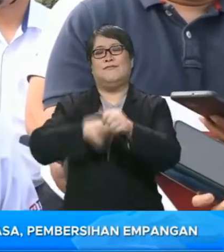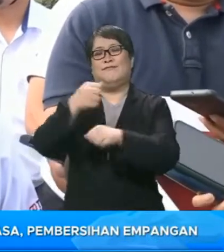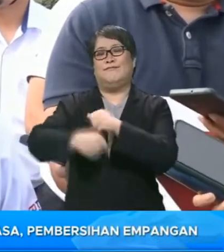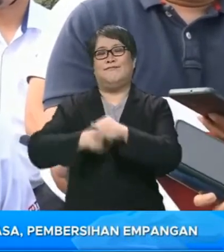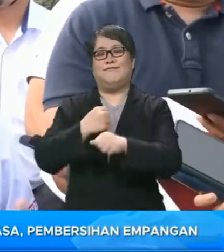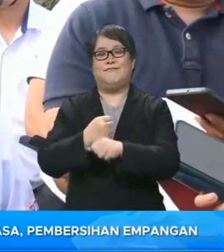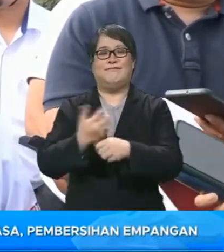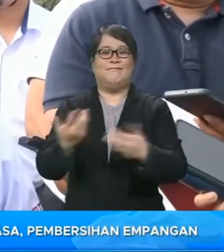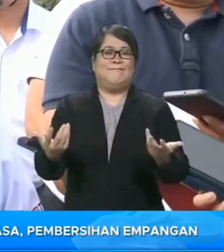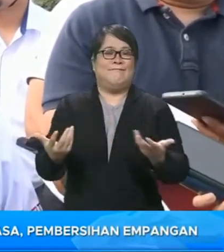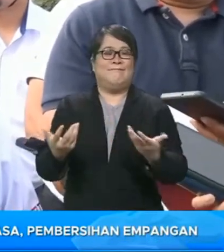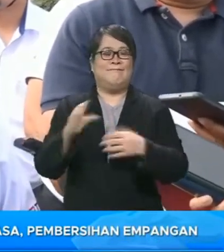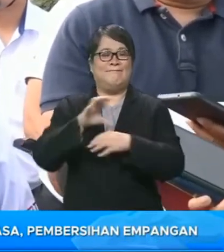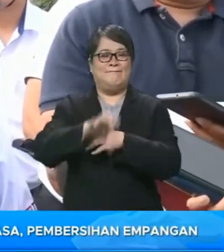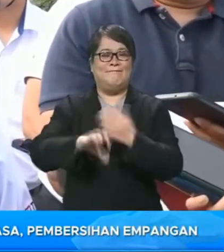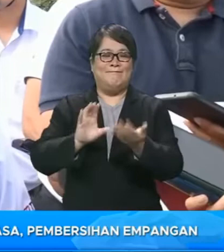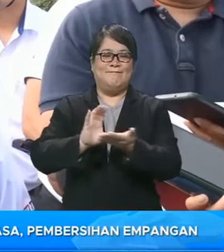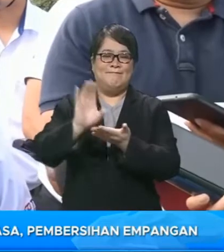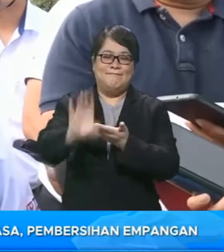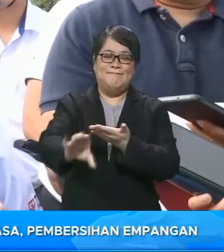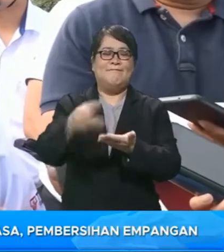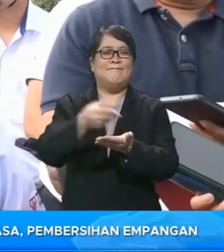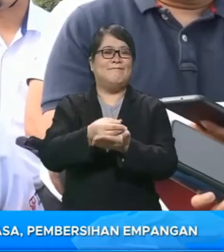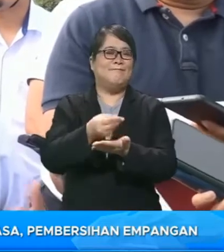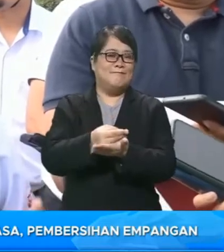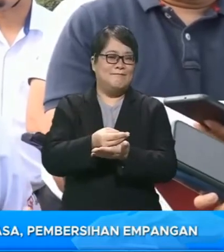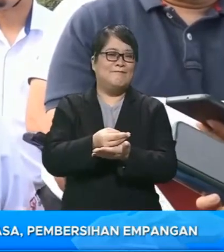terpaksa membuat satu pembelanjaan yang besar untuk